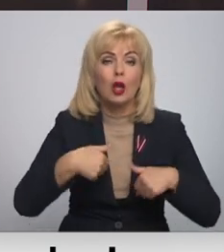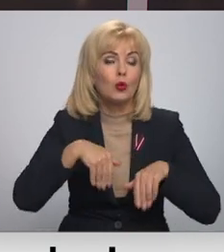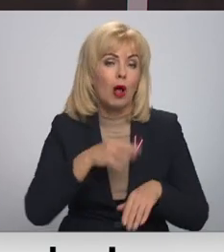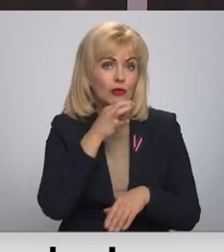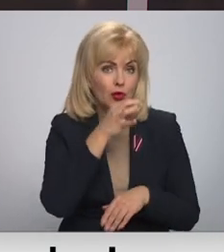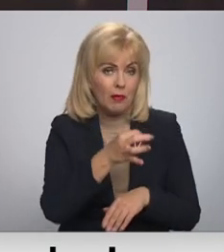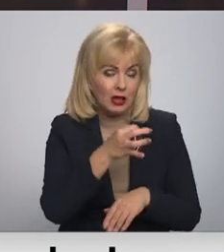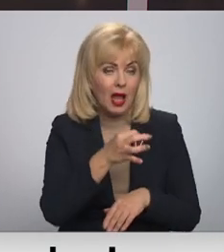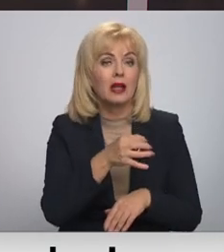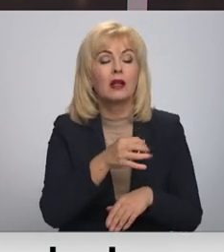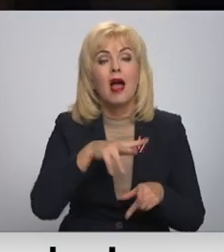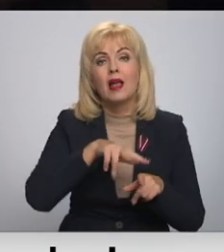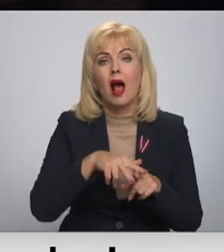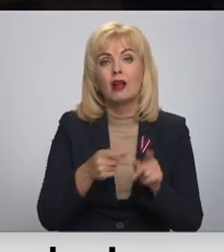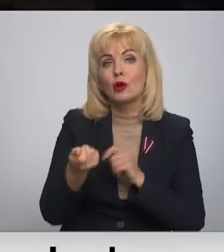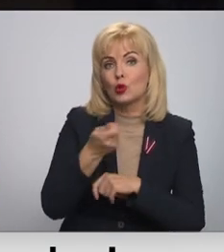Jelgavas uzņēmēji.